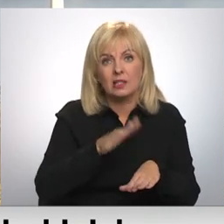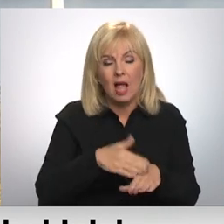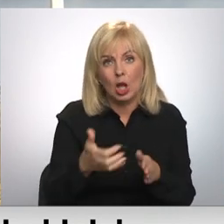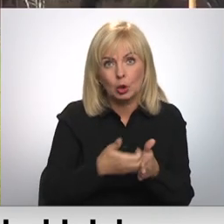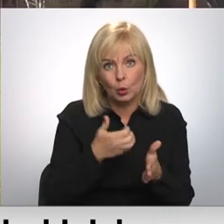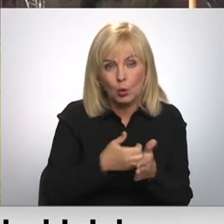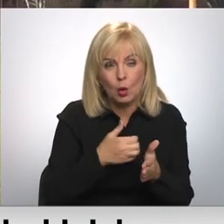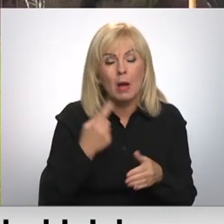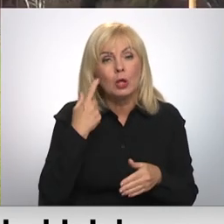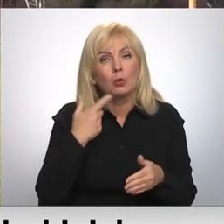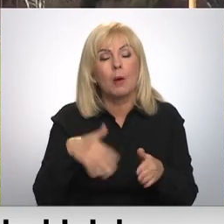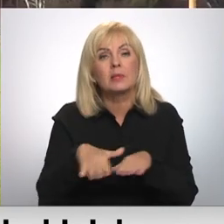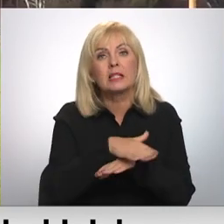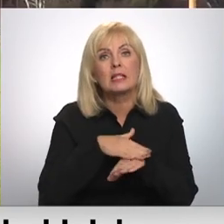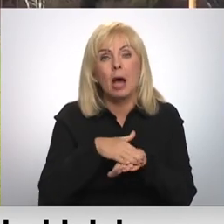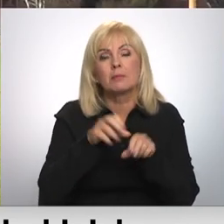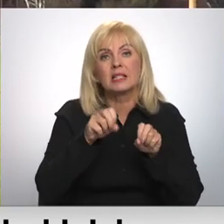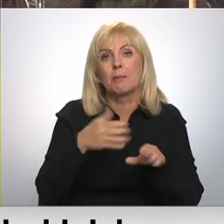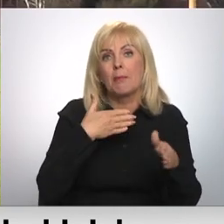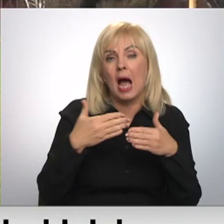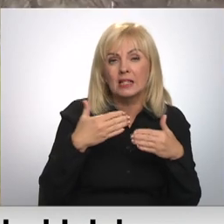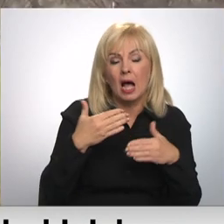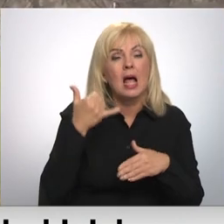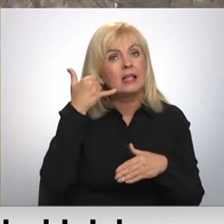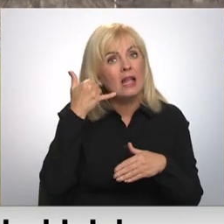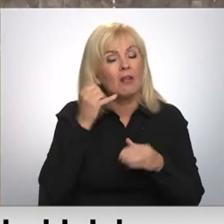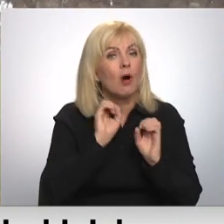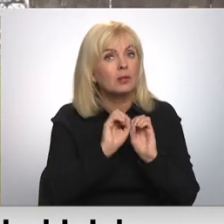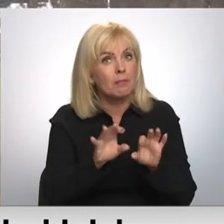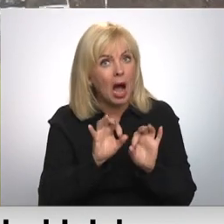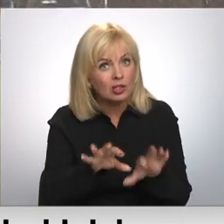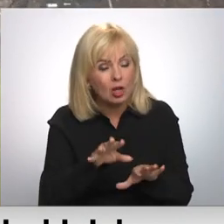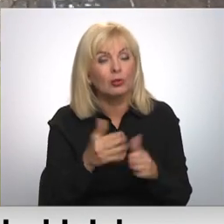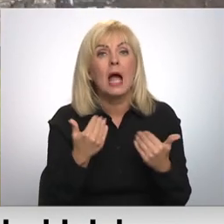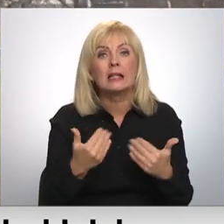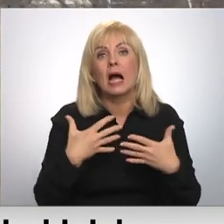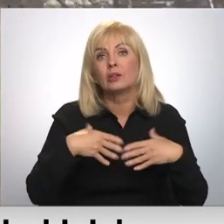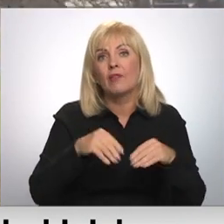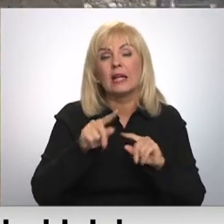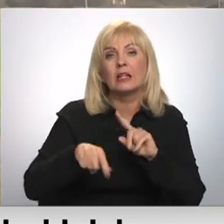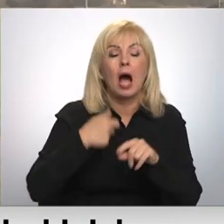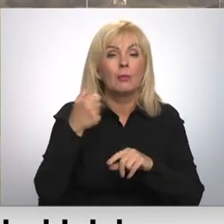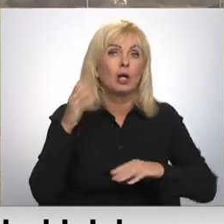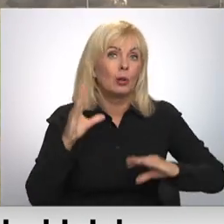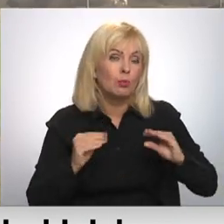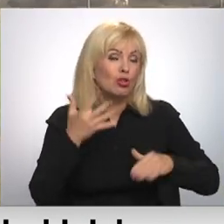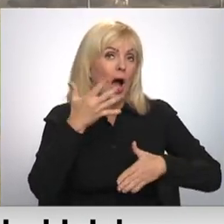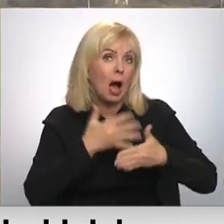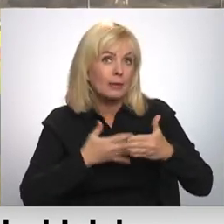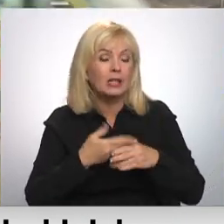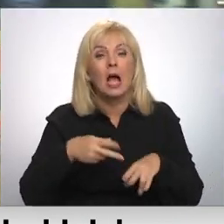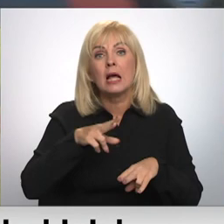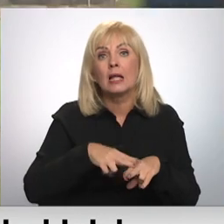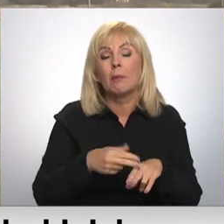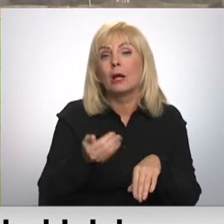sabiedrisko attiecību speciāliste Kristīna Pastore telefonsarunā paskaidroja, ka šobrīd gan vēl tiek veikti nākamā gada budžeta aprēķini, tāpēc